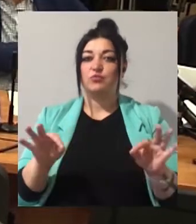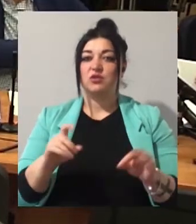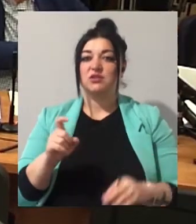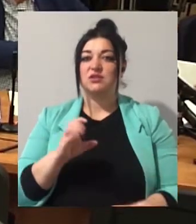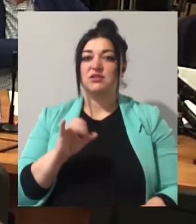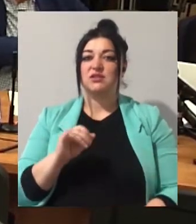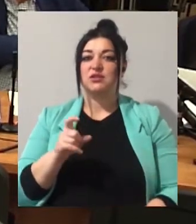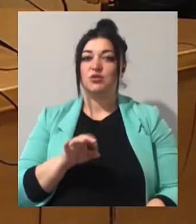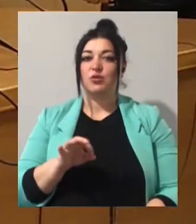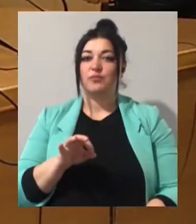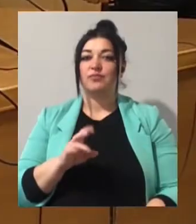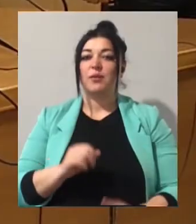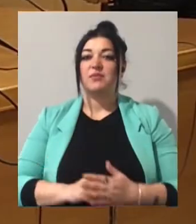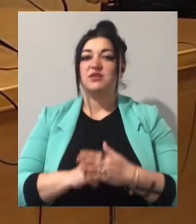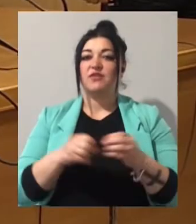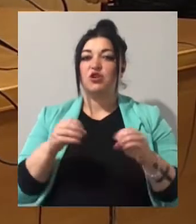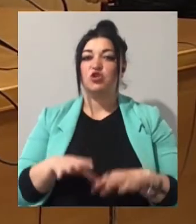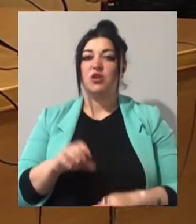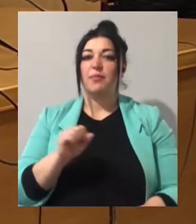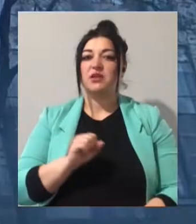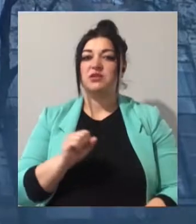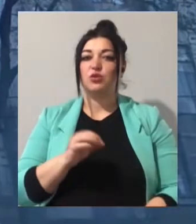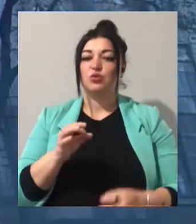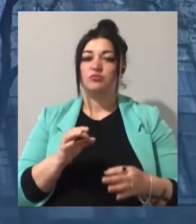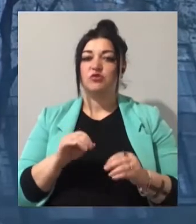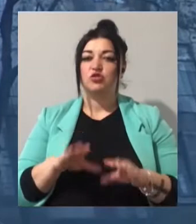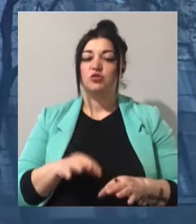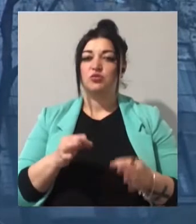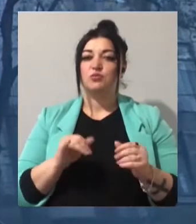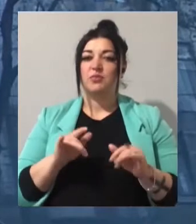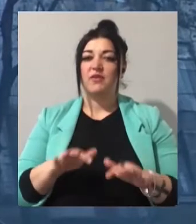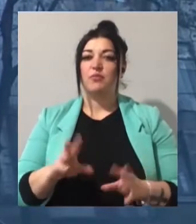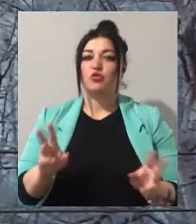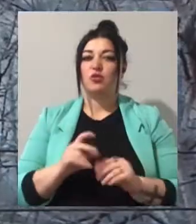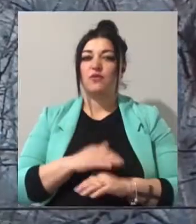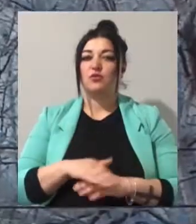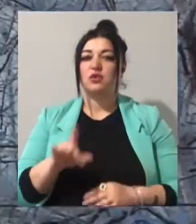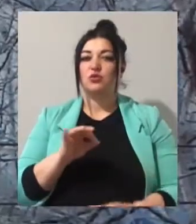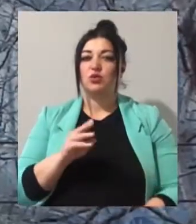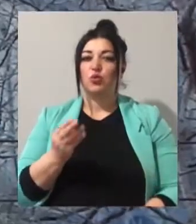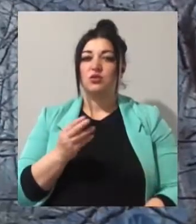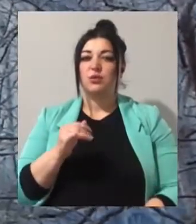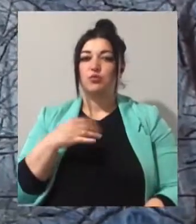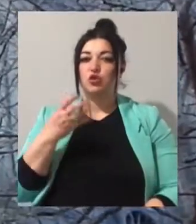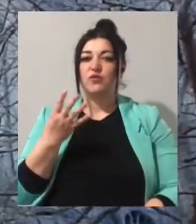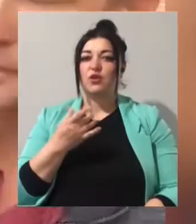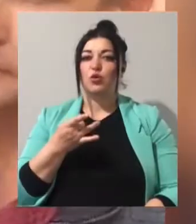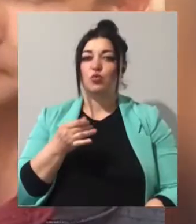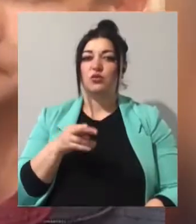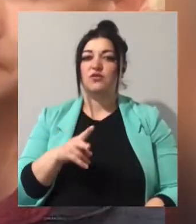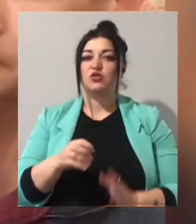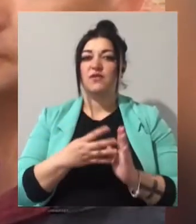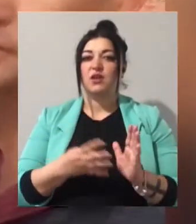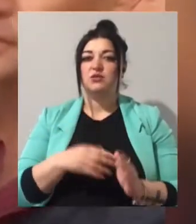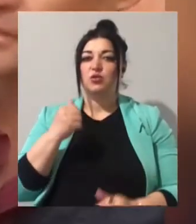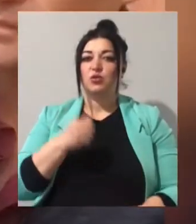на підставі рішення апеляційного суду у справі пожежі у будинку на розі вулиць Троїцька та Пушкінська 4 грудня 2019 року. Я – це